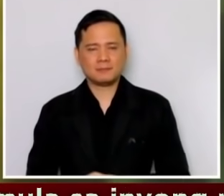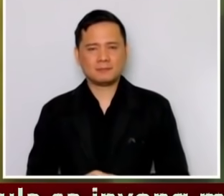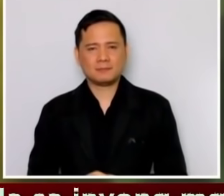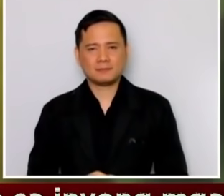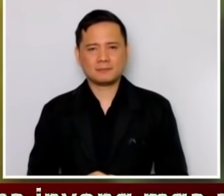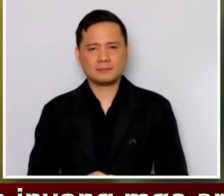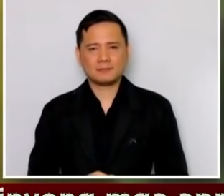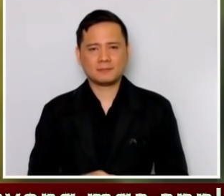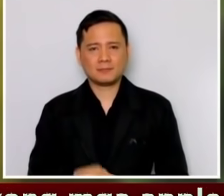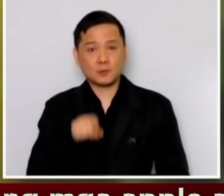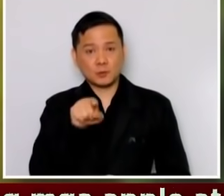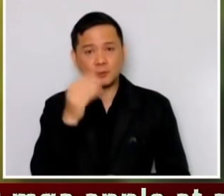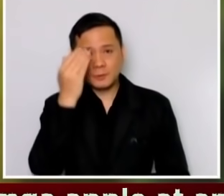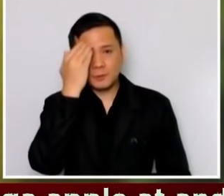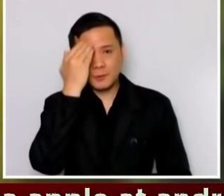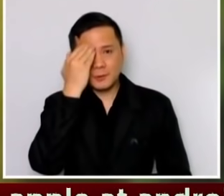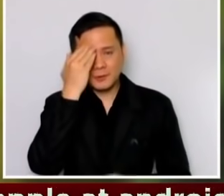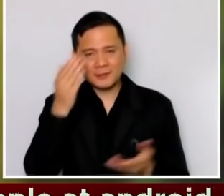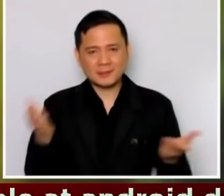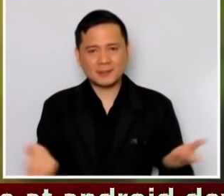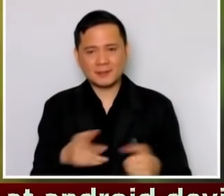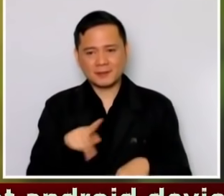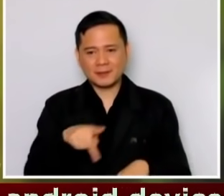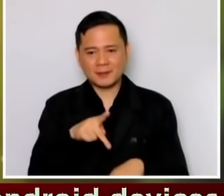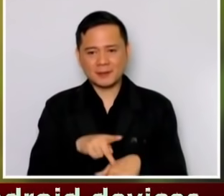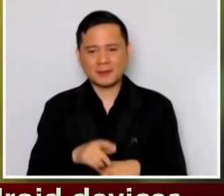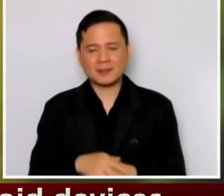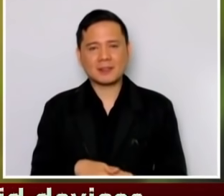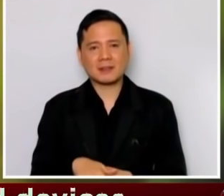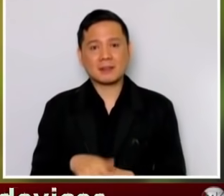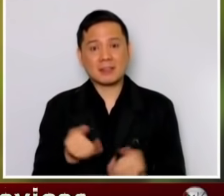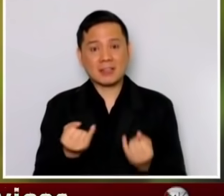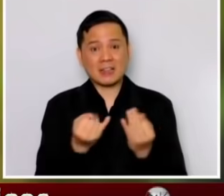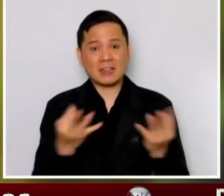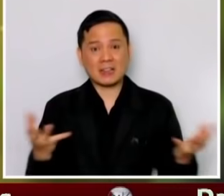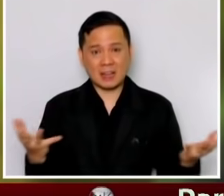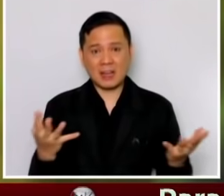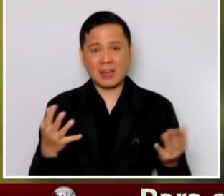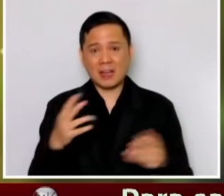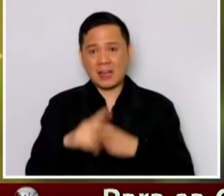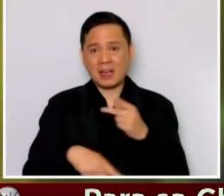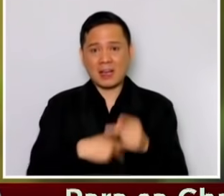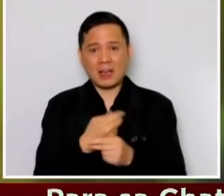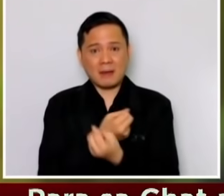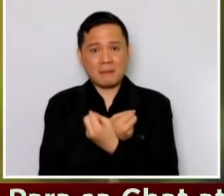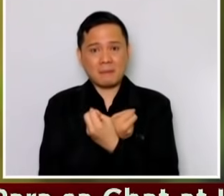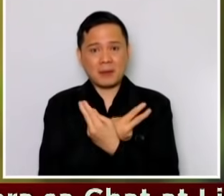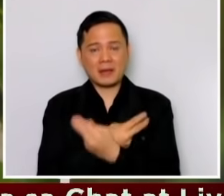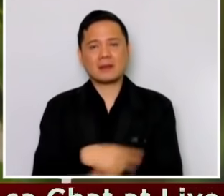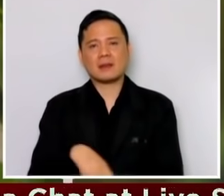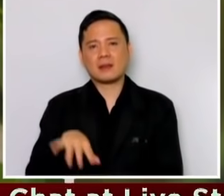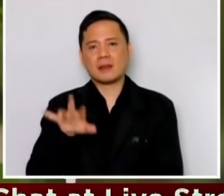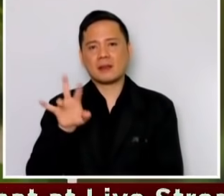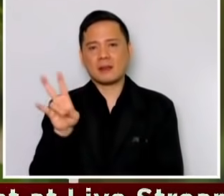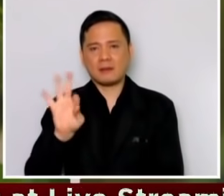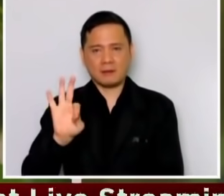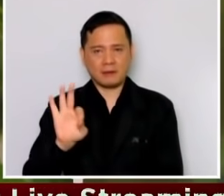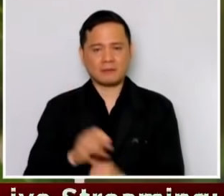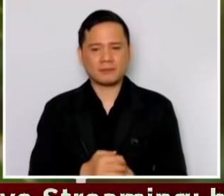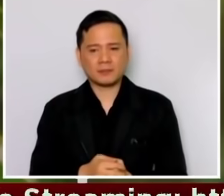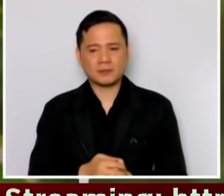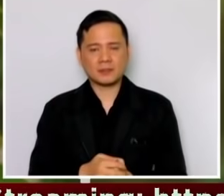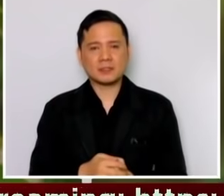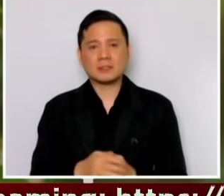Alam niyo ba na sa Pilipinas may 79 na uri ng paniki? 10 dito ang tinatawag na flying